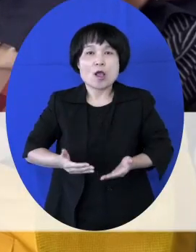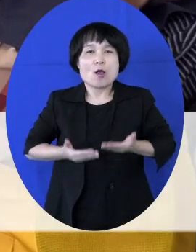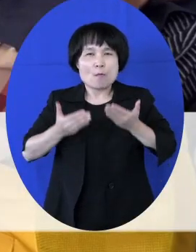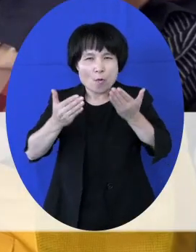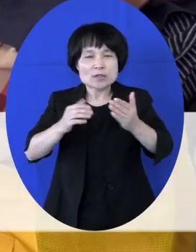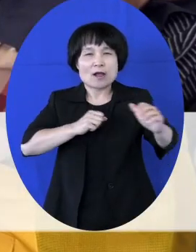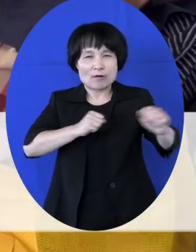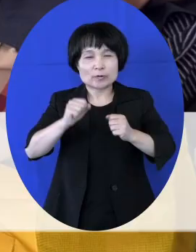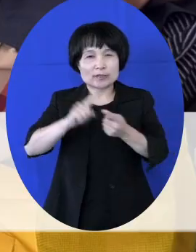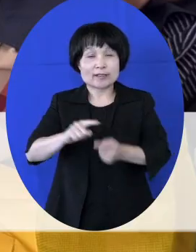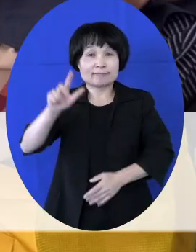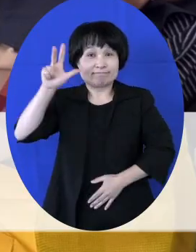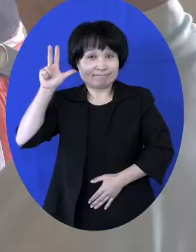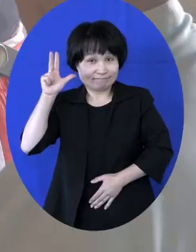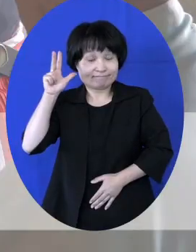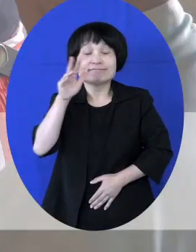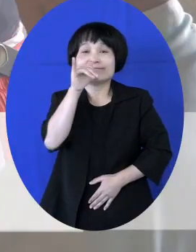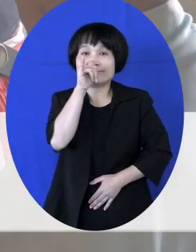것을 다짐했습니다.